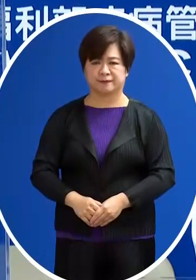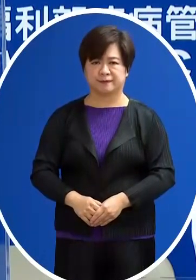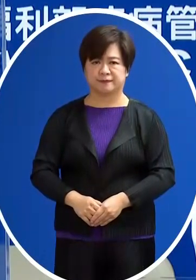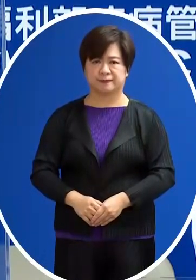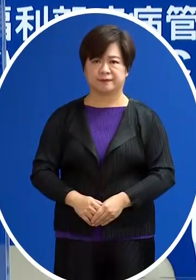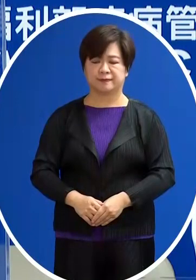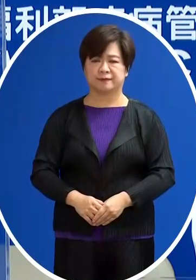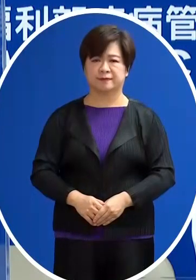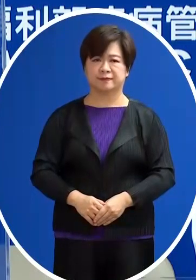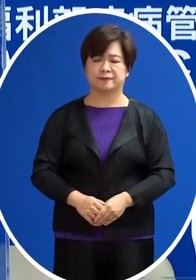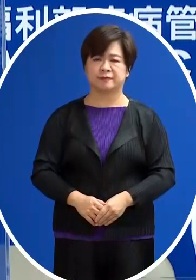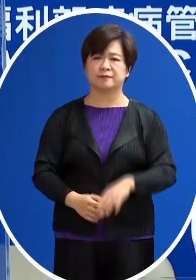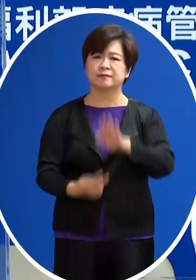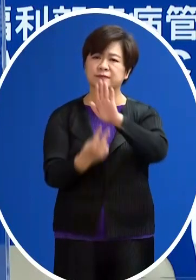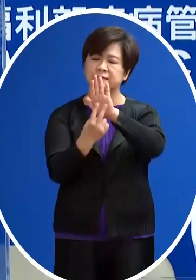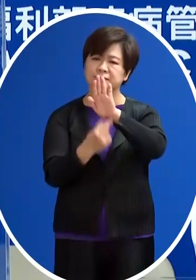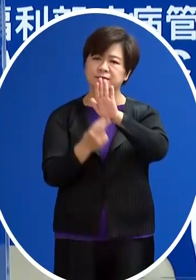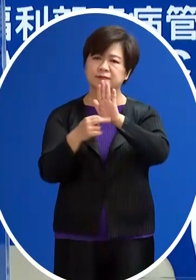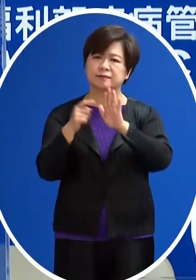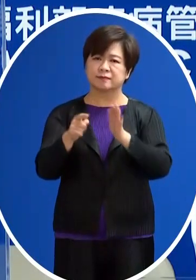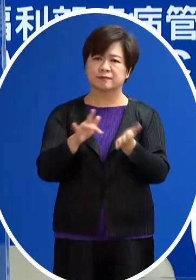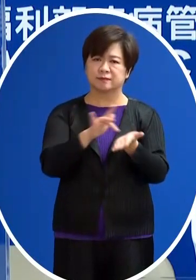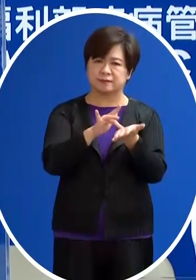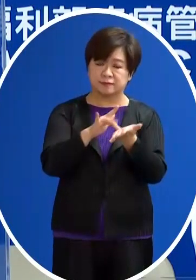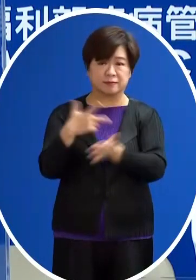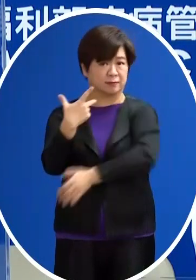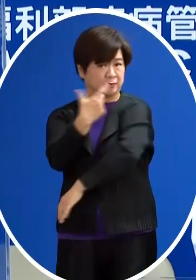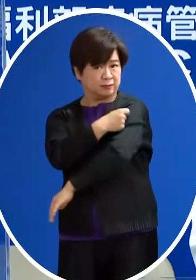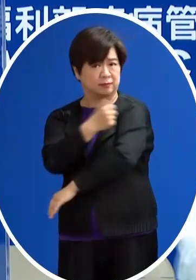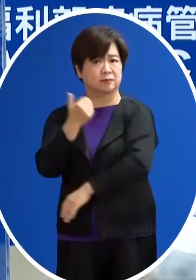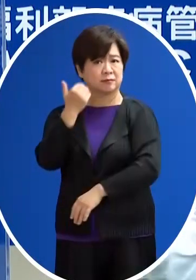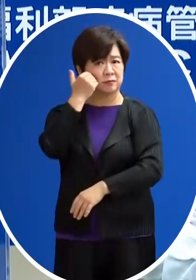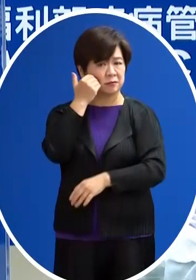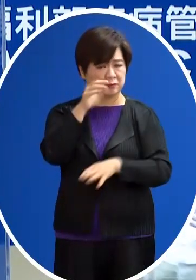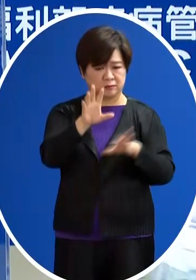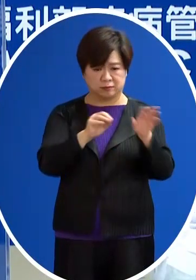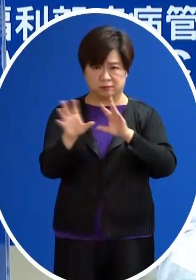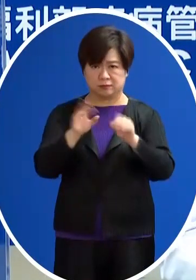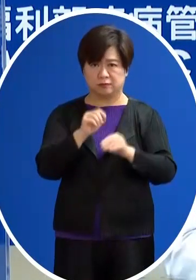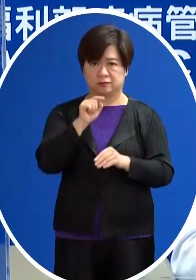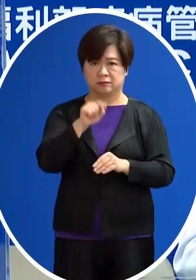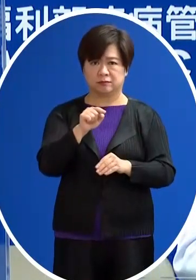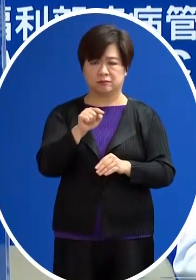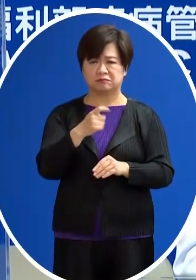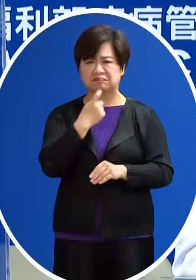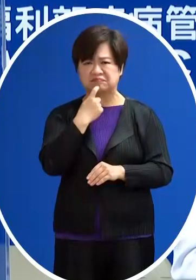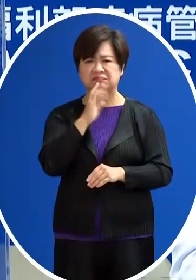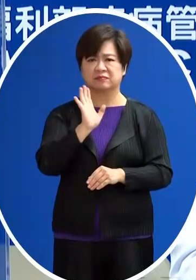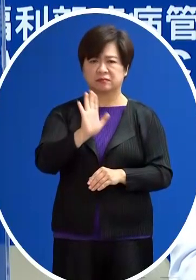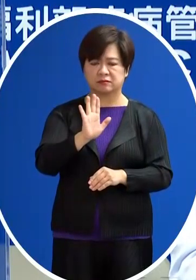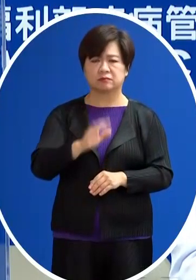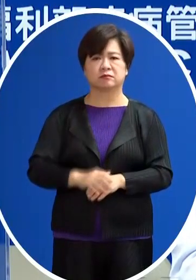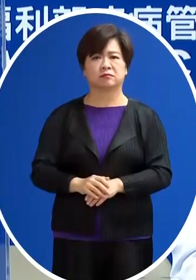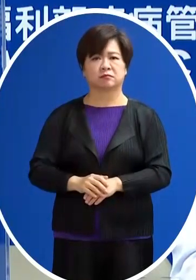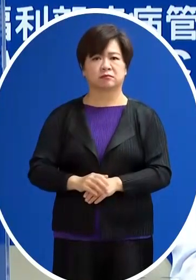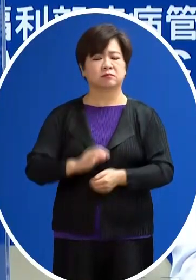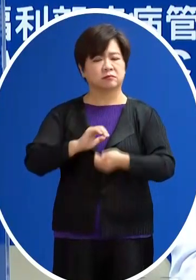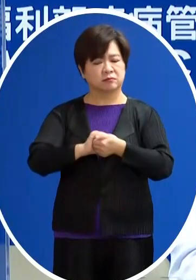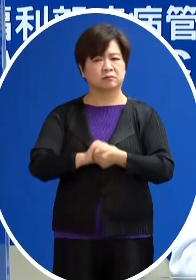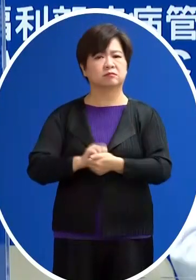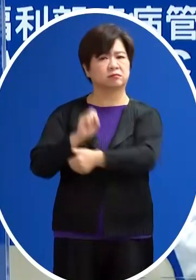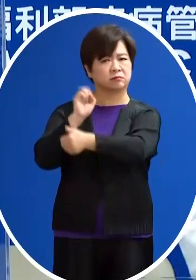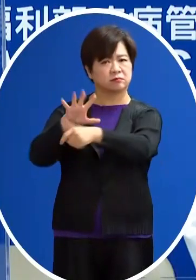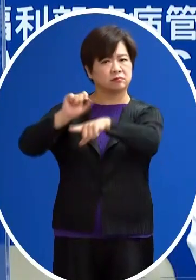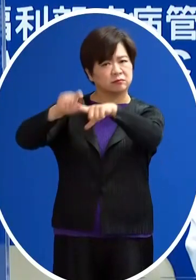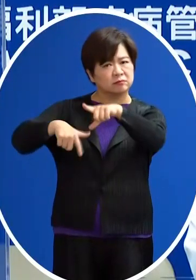对，相关只要我们在任何不管是药或疫苗，只要任何在资料上面有任何的疑问，基本上都要请厂